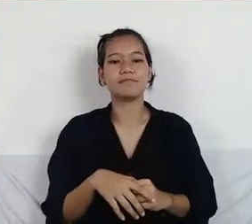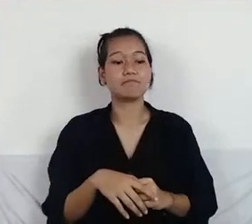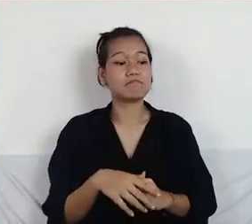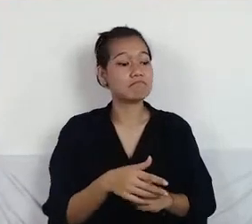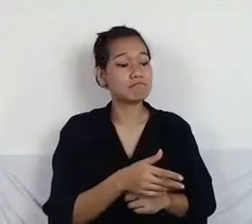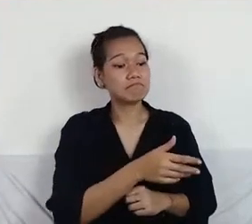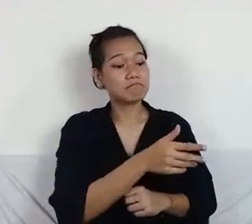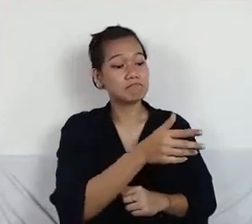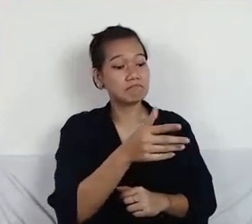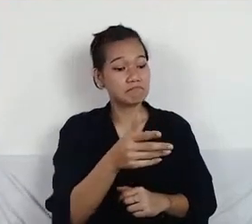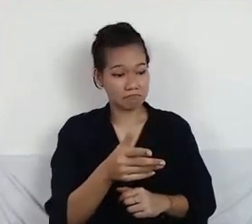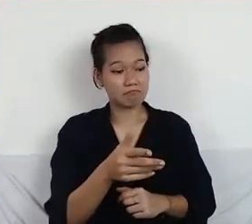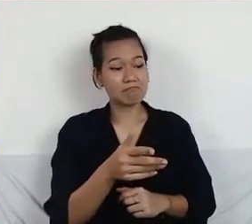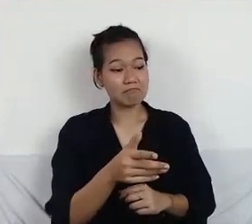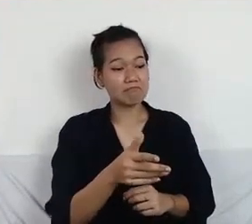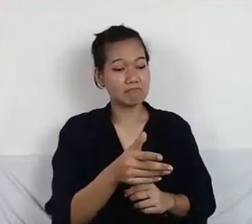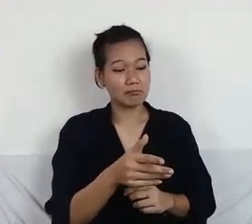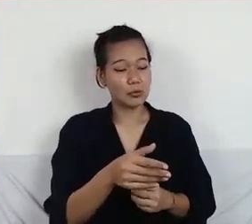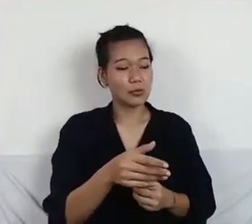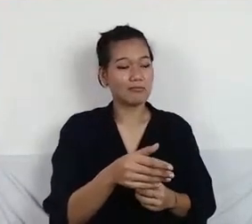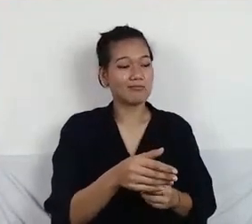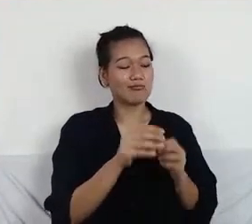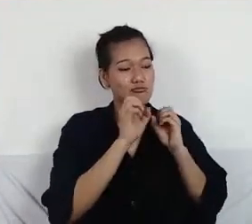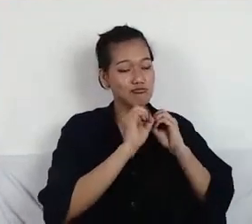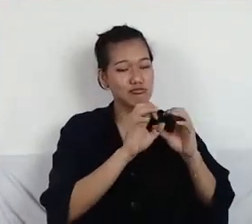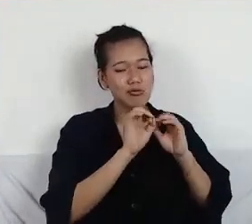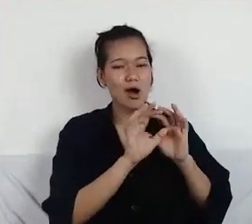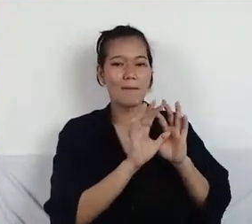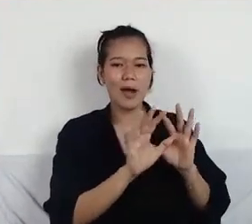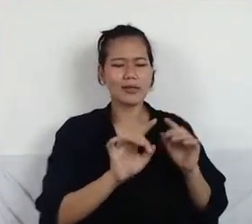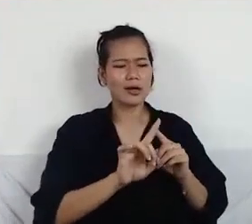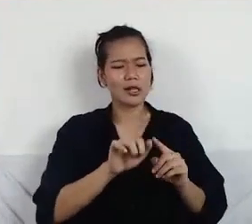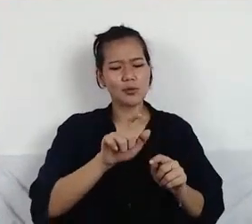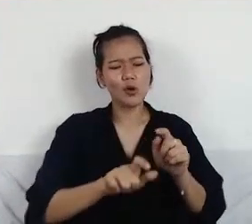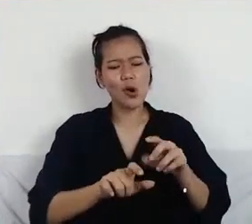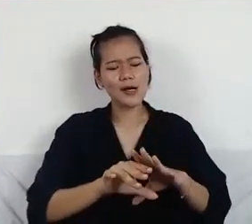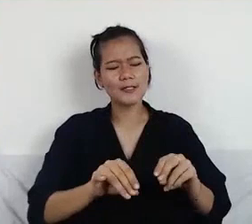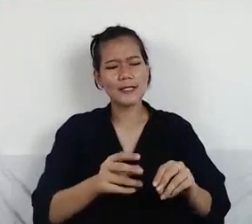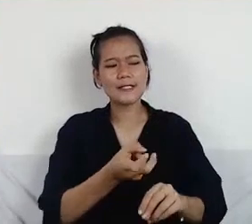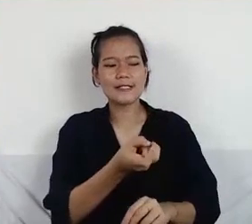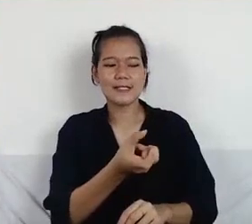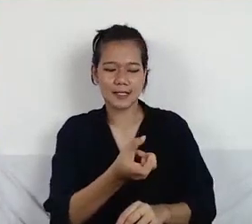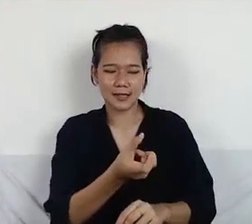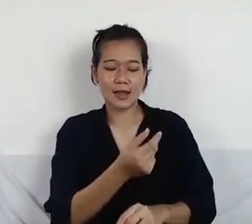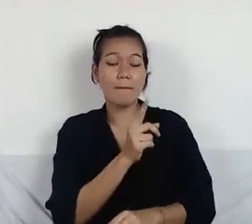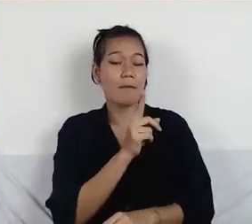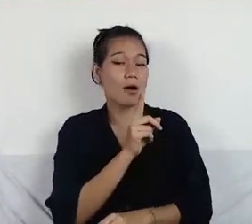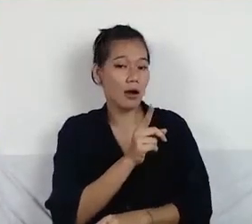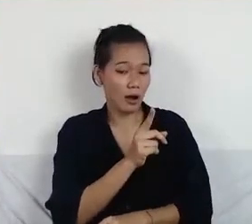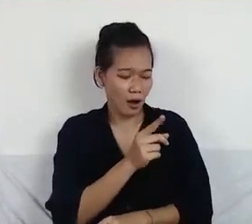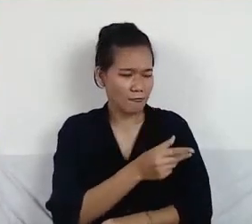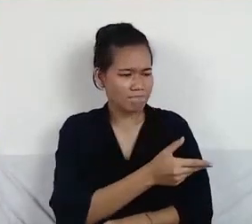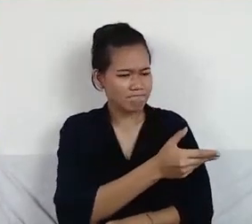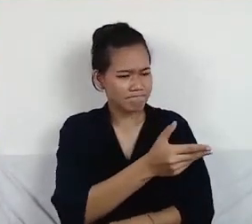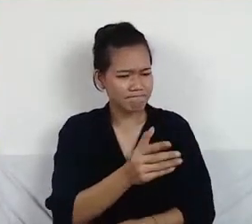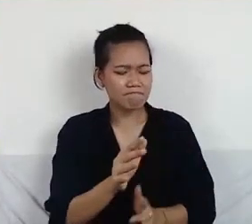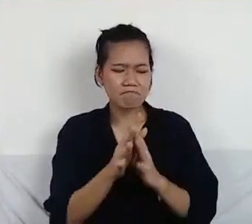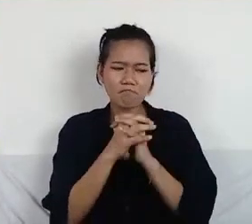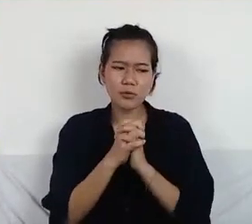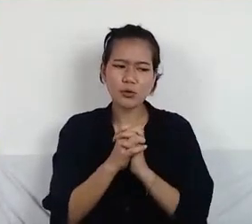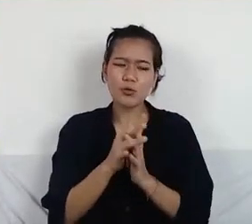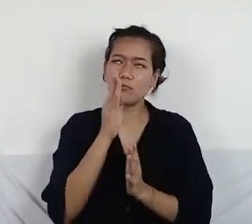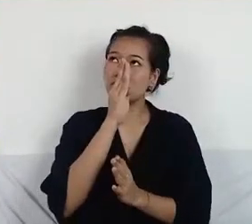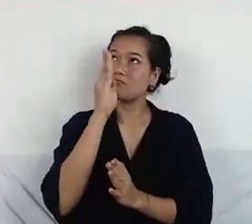tuaian memang banyak, tetapi pekerja sedikit. Karena itu, mintalah kepada Tuhan